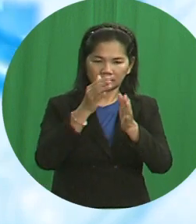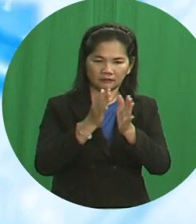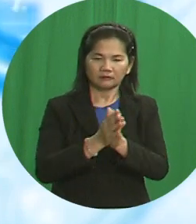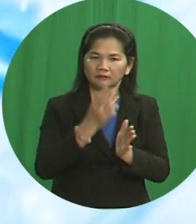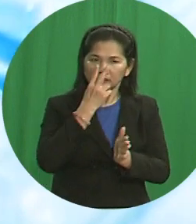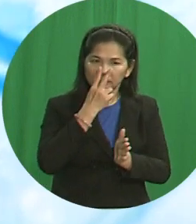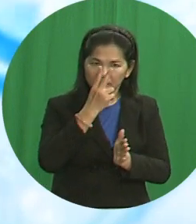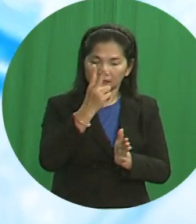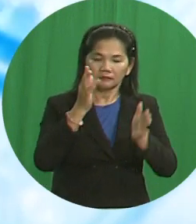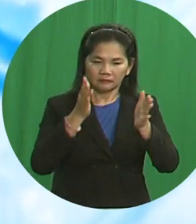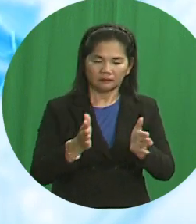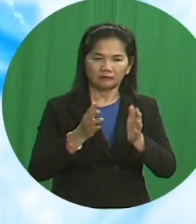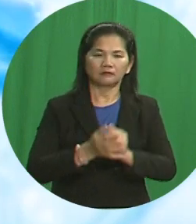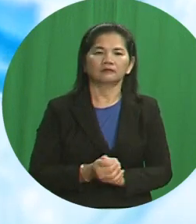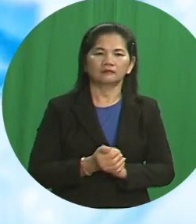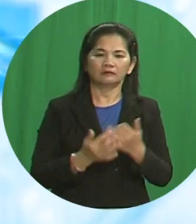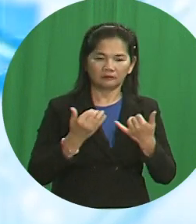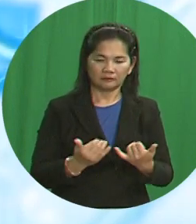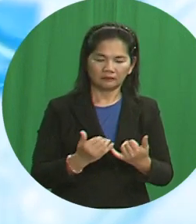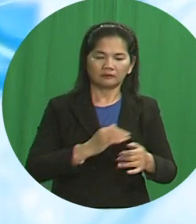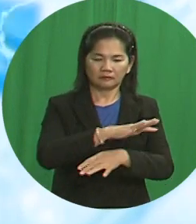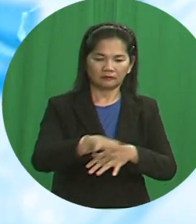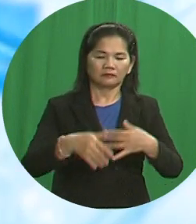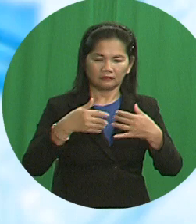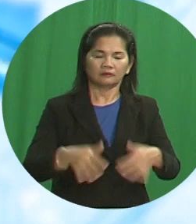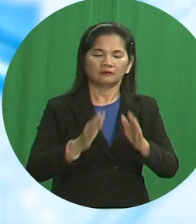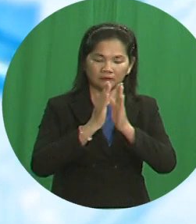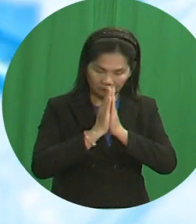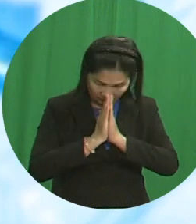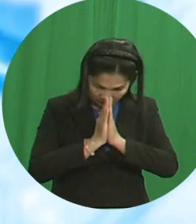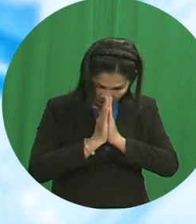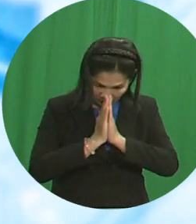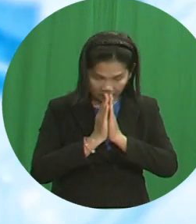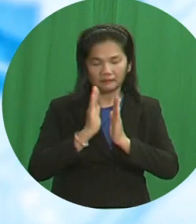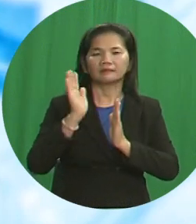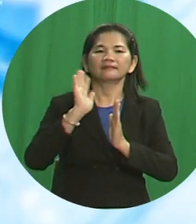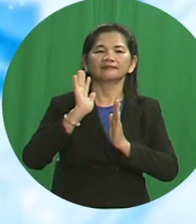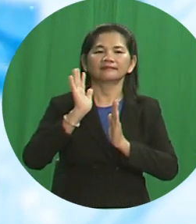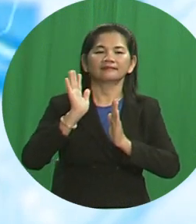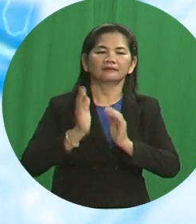ពោះការតាមដានទស្សនារបស់លោកអ្នកខ្ញុំបាទរួមទាំងក្រុមការងារសូមអរគុណសូមគោរពលា